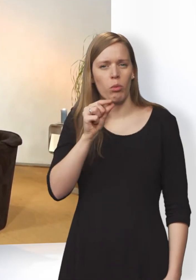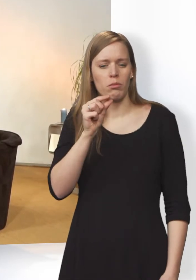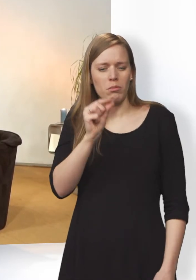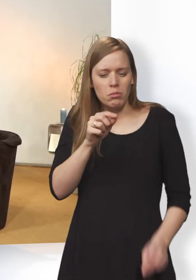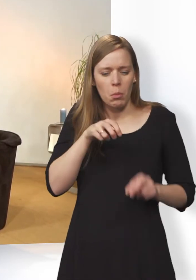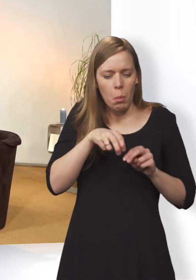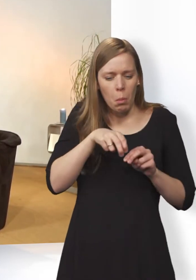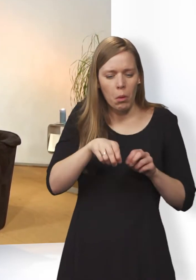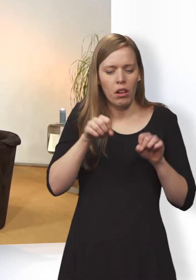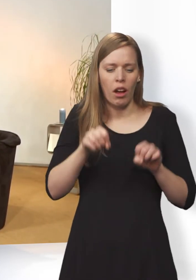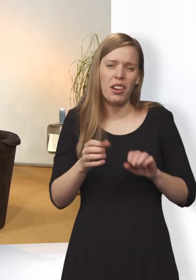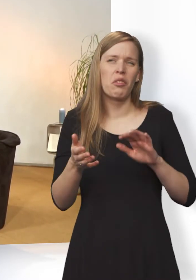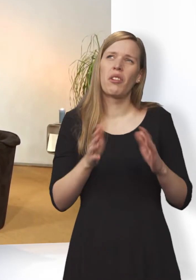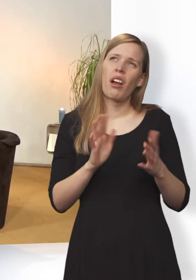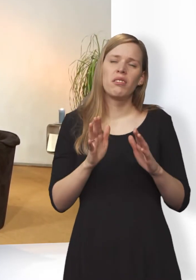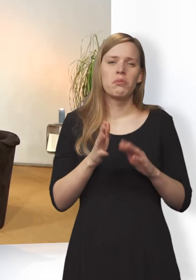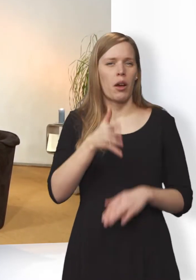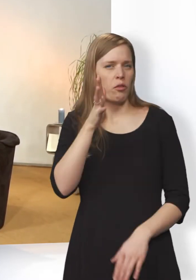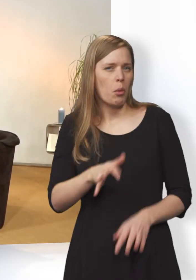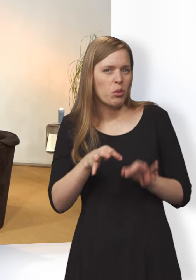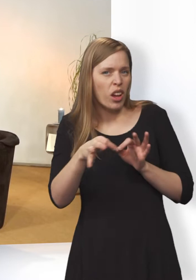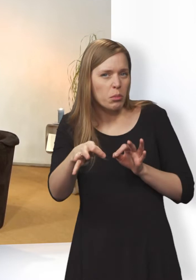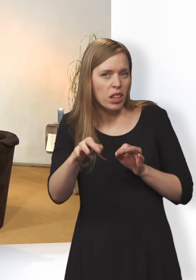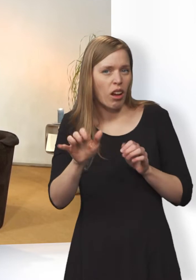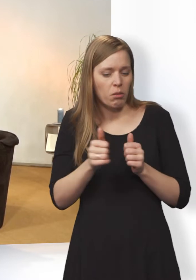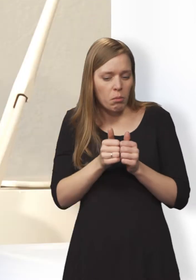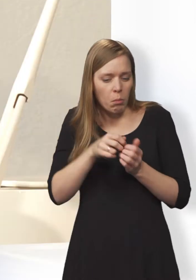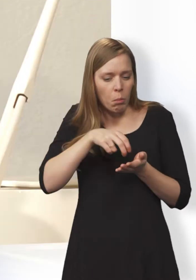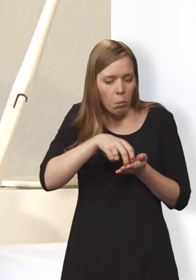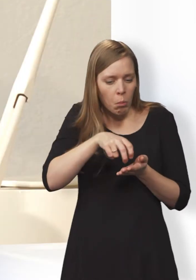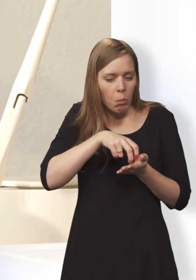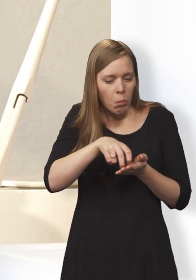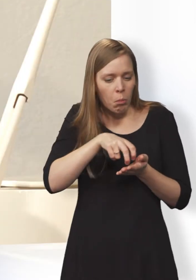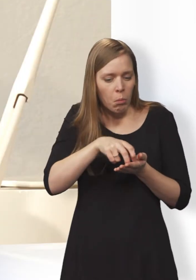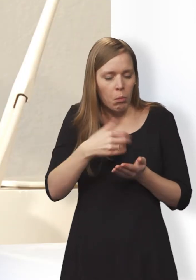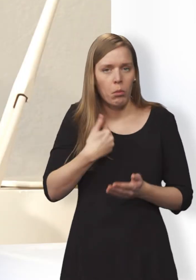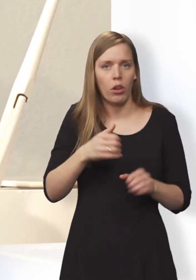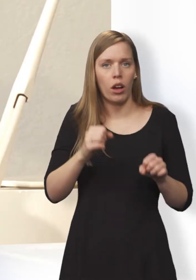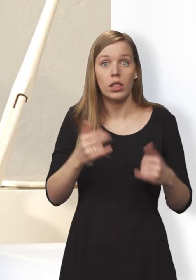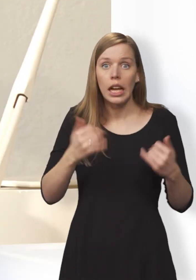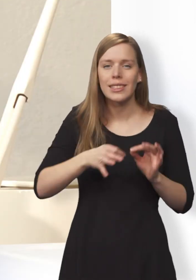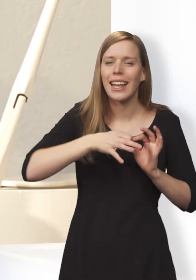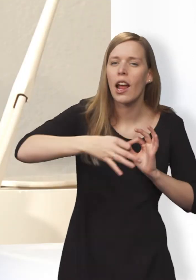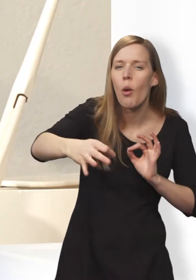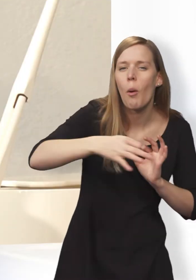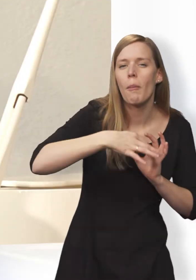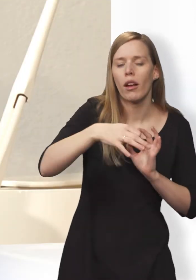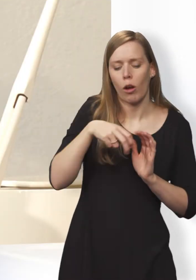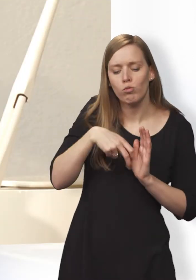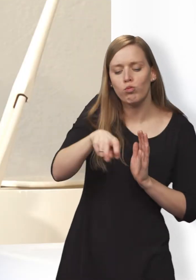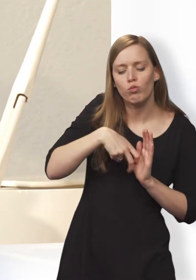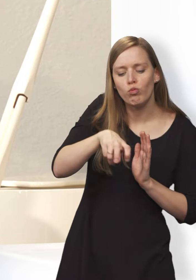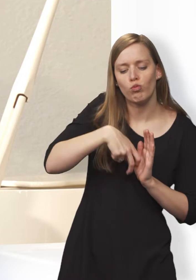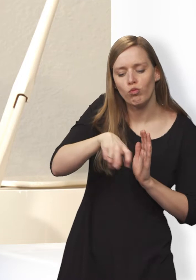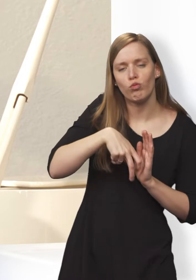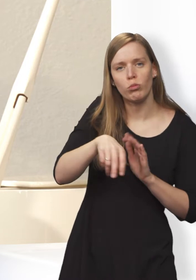konnten so nein ja 500 meter und jetzt können wir kilometerweit miteinander